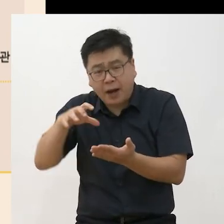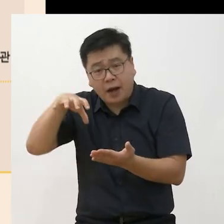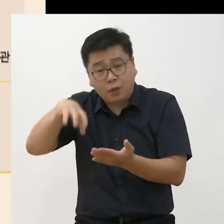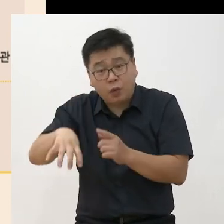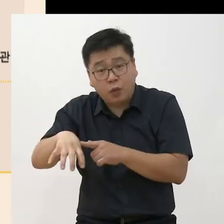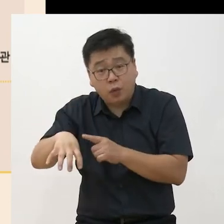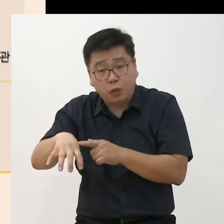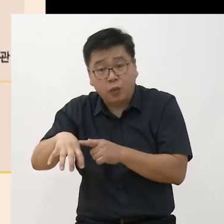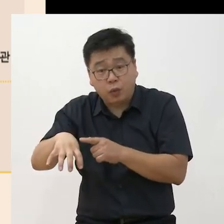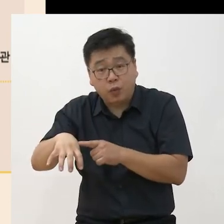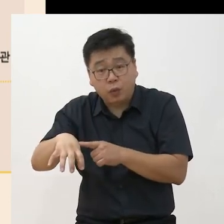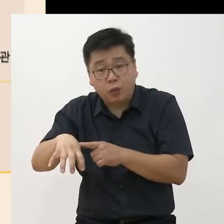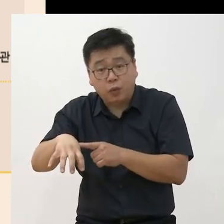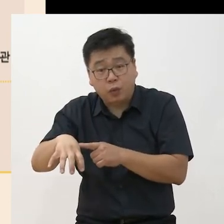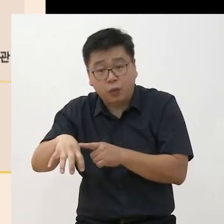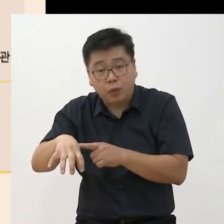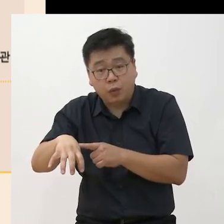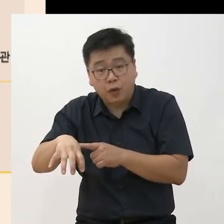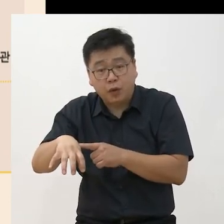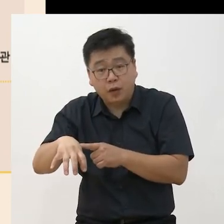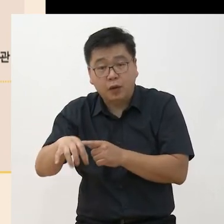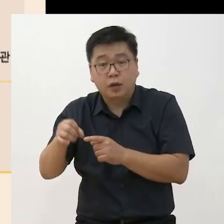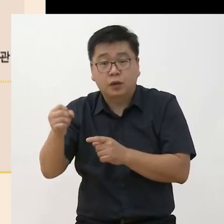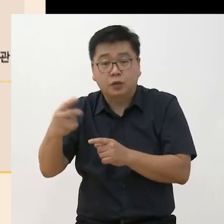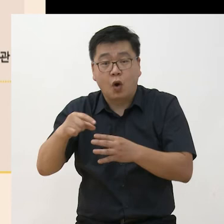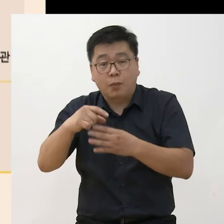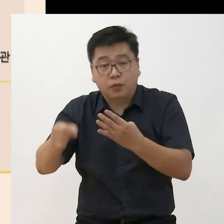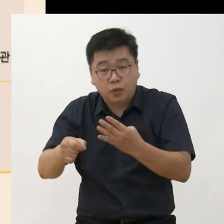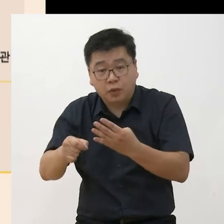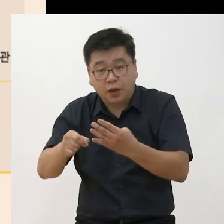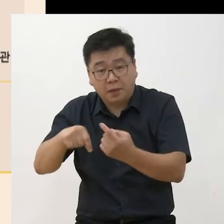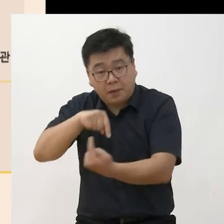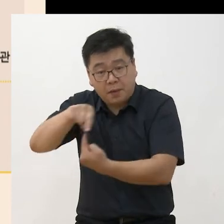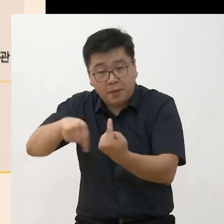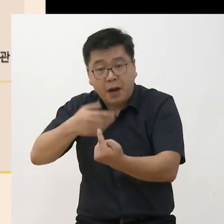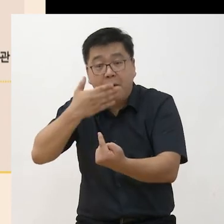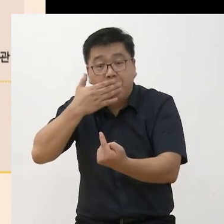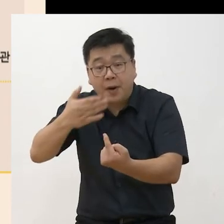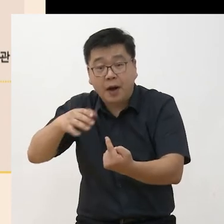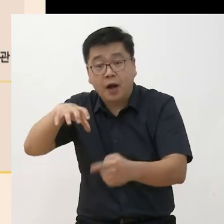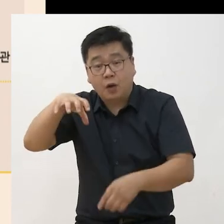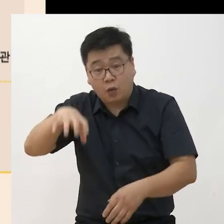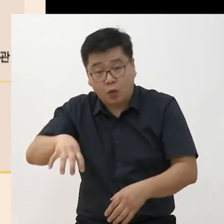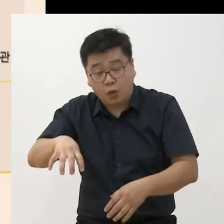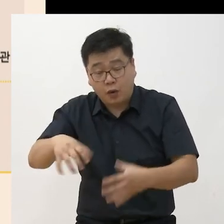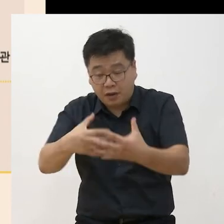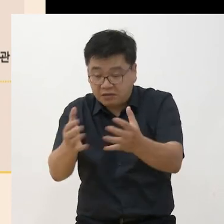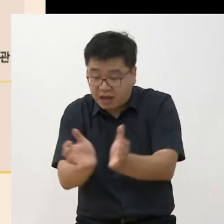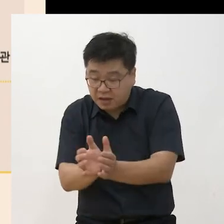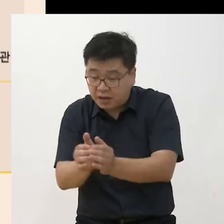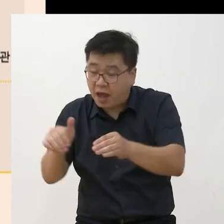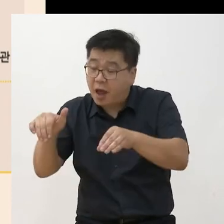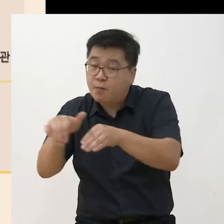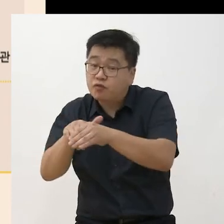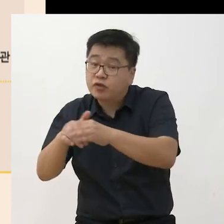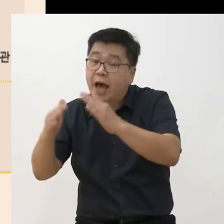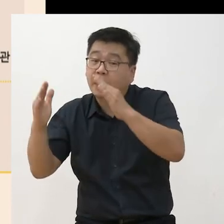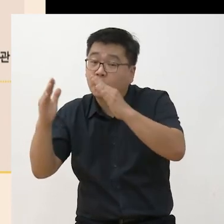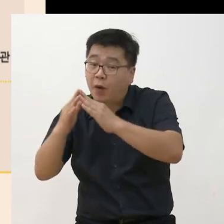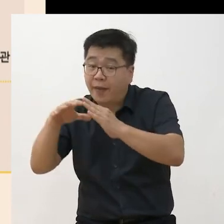있고 창작 집필 공간 또는 프로그램을 제공할 수 있는 그런 단체나 문학관 시설